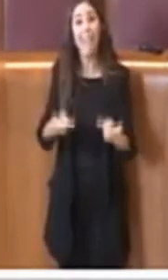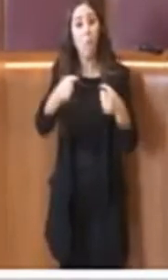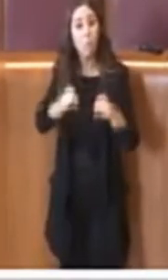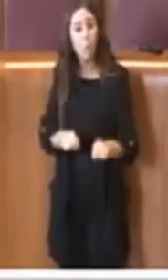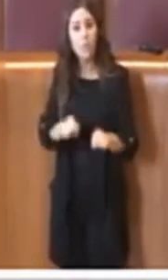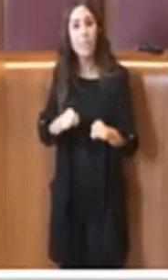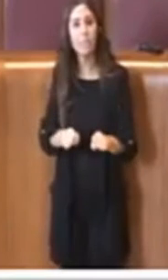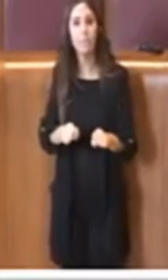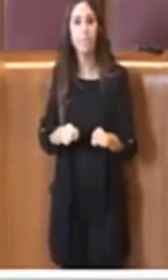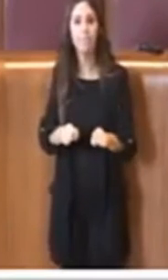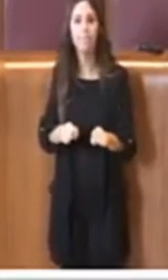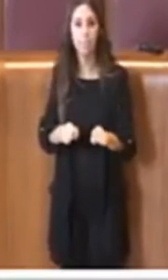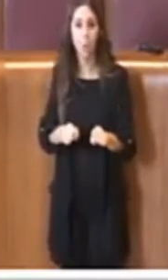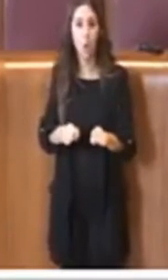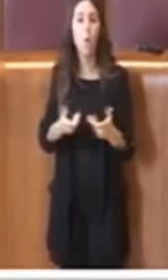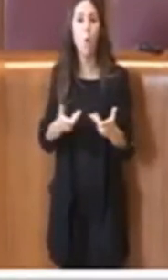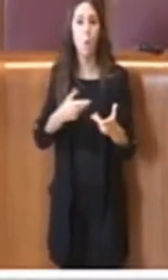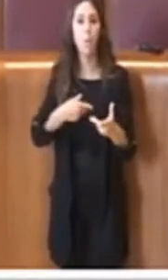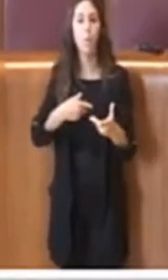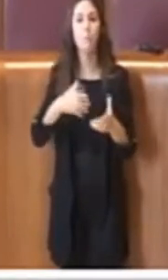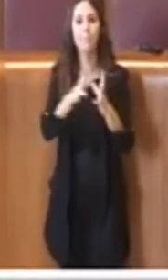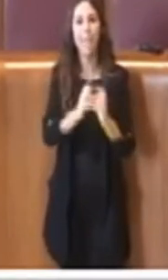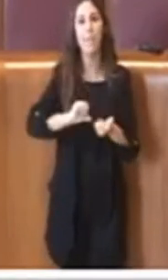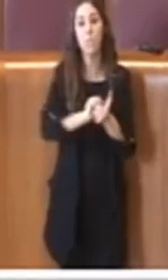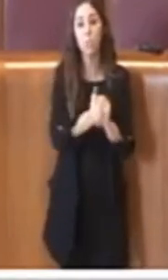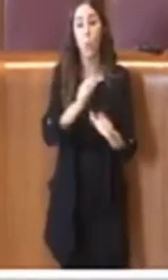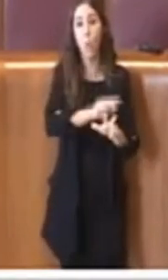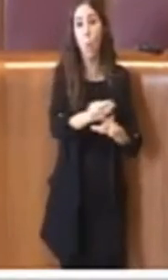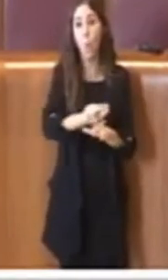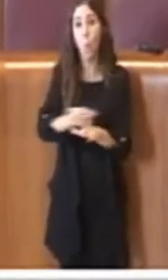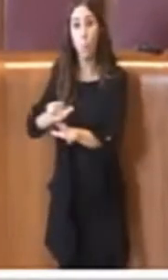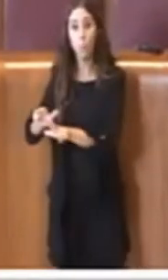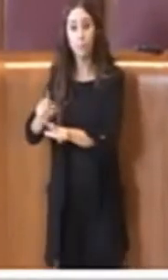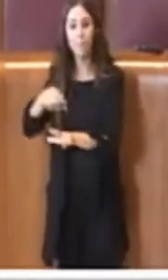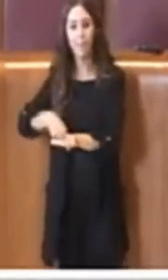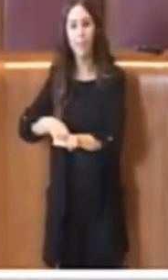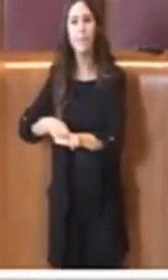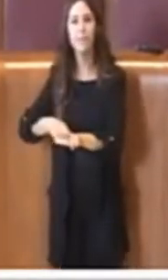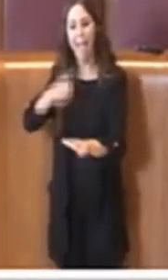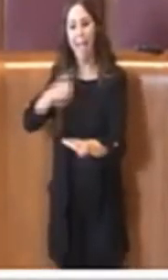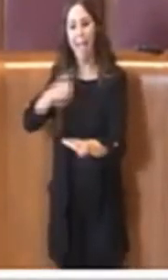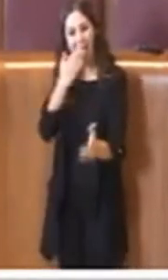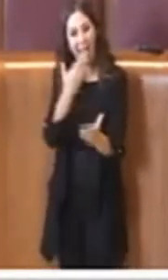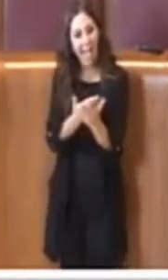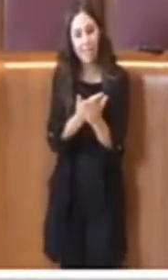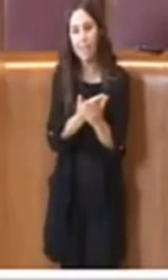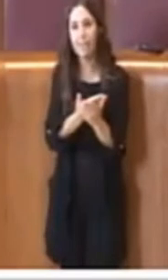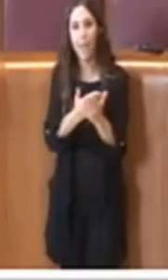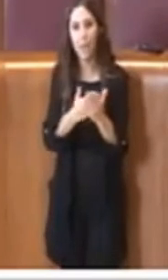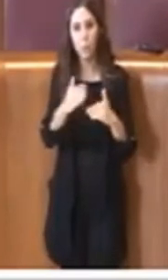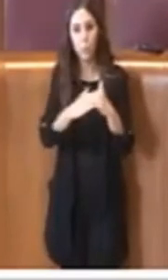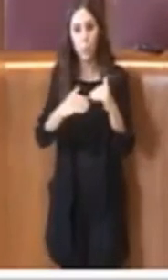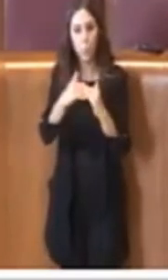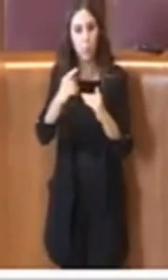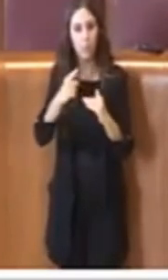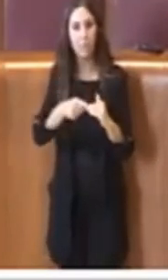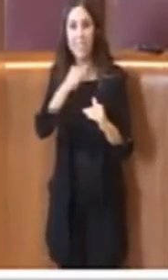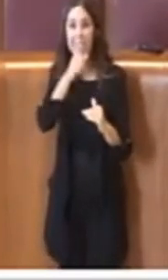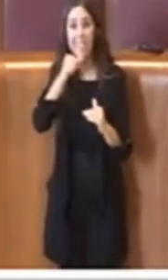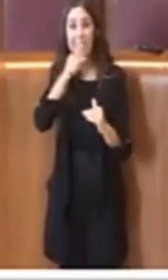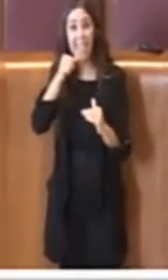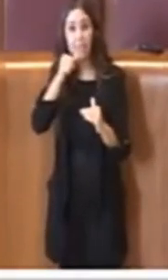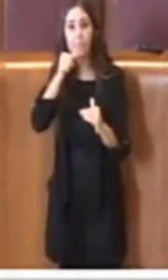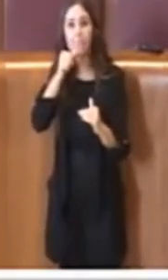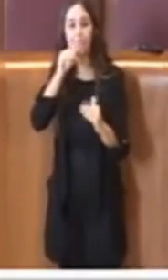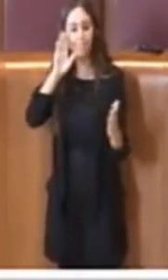concessionari degli impianti sportivi comunali di adeguare le strutture per affrontare al meglio